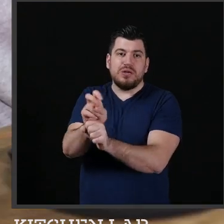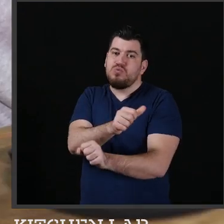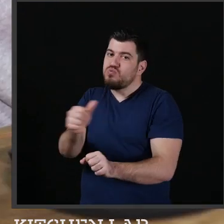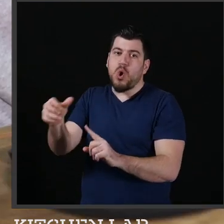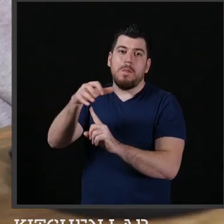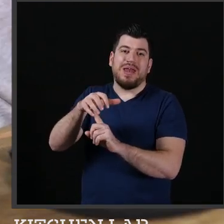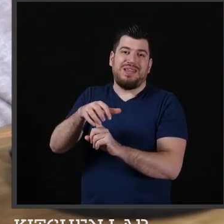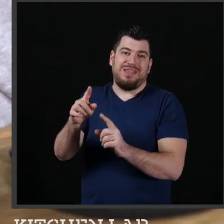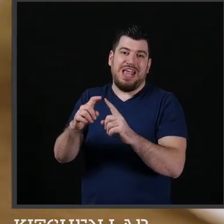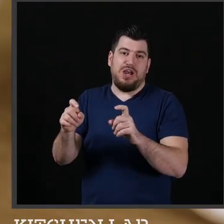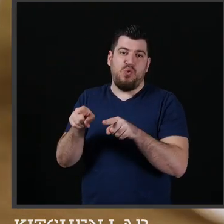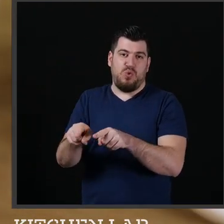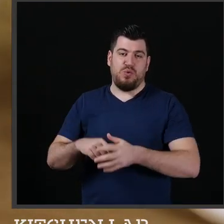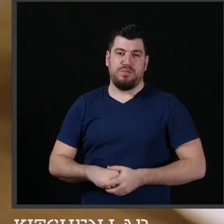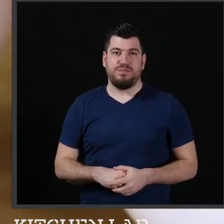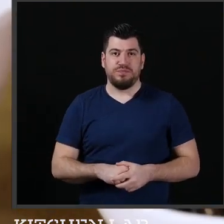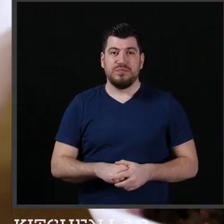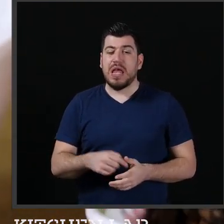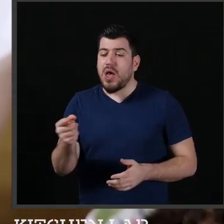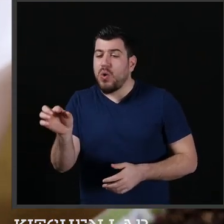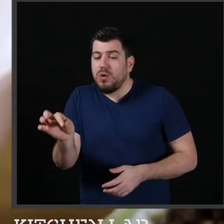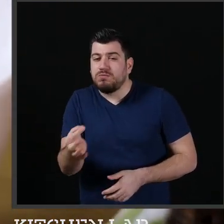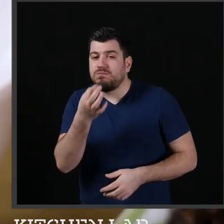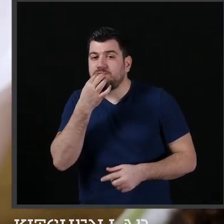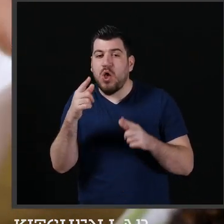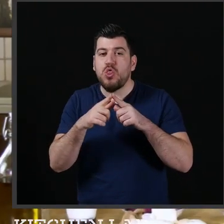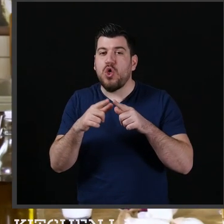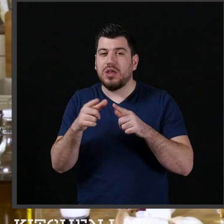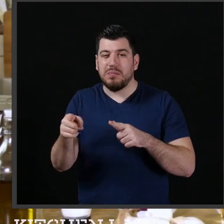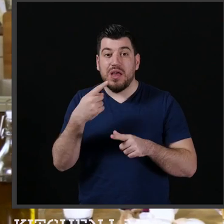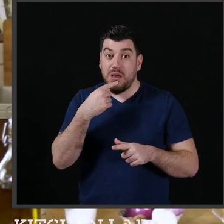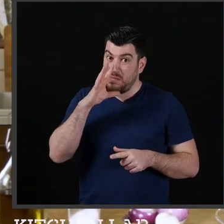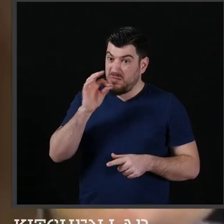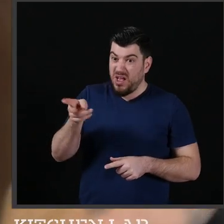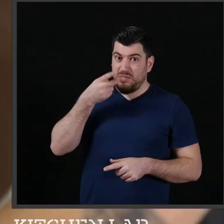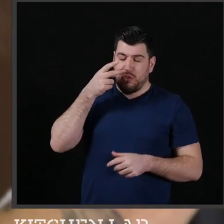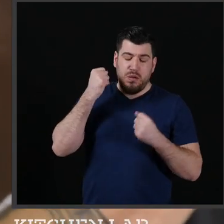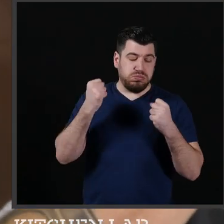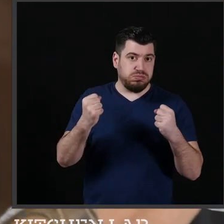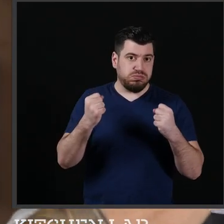πιστεύετε? Τώρα θα δοκιμάσω λίγο, γιατί πραγματικά μου έσπασε τη μύτη.